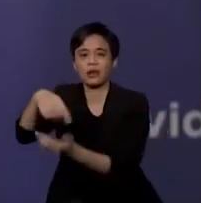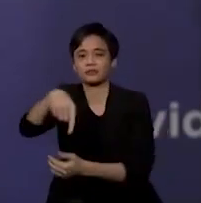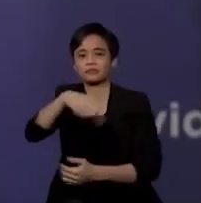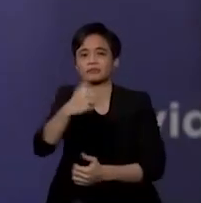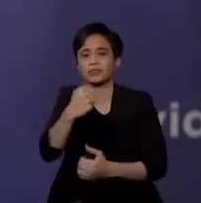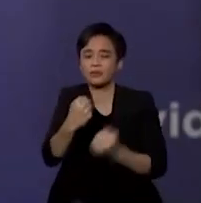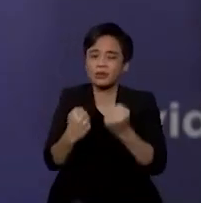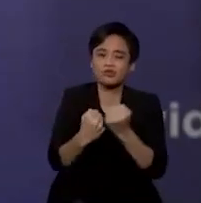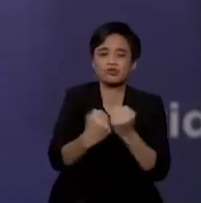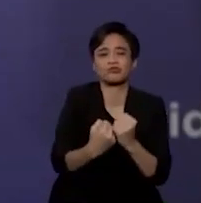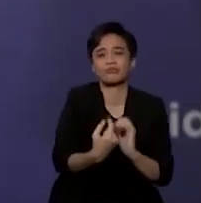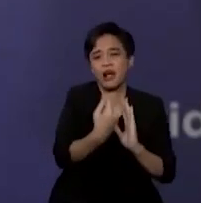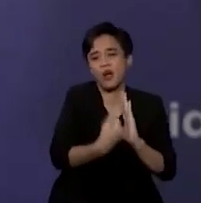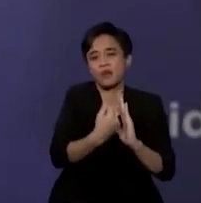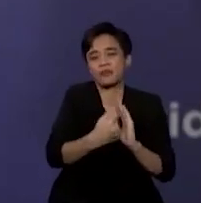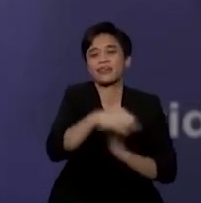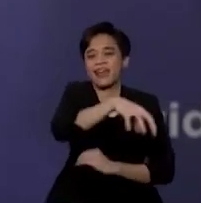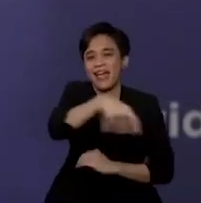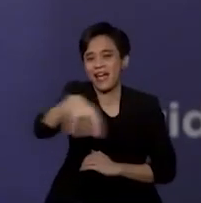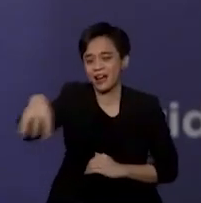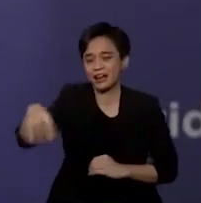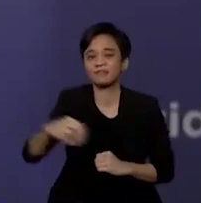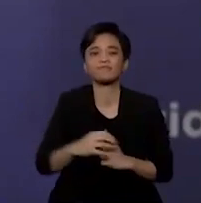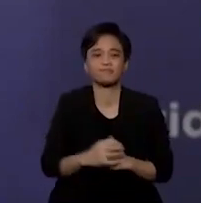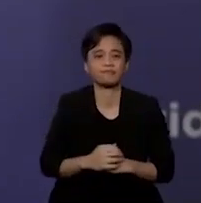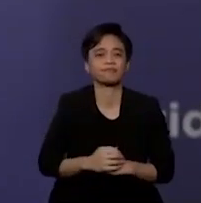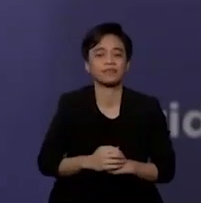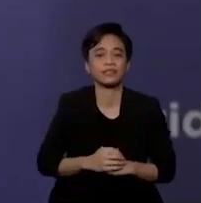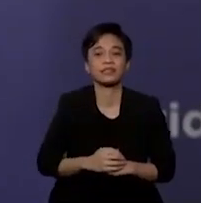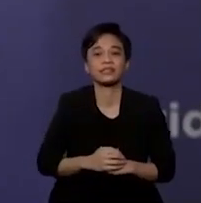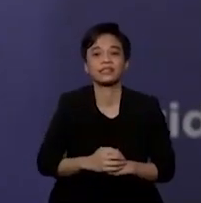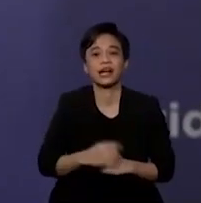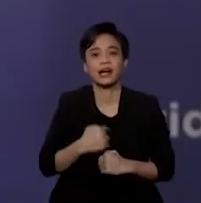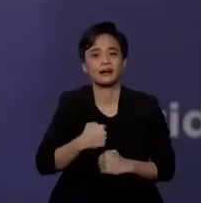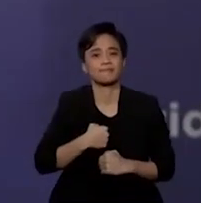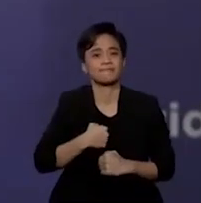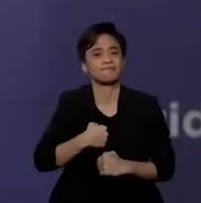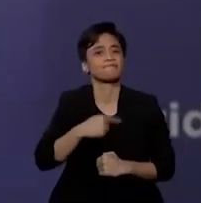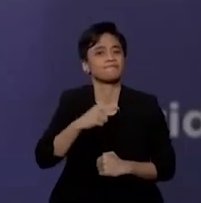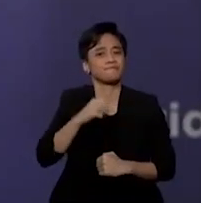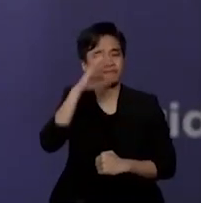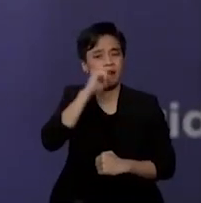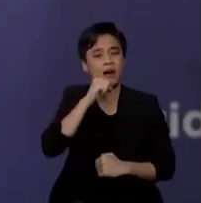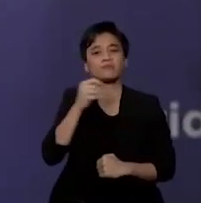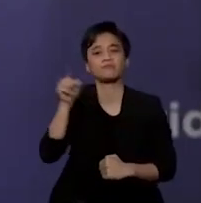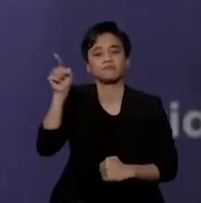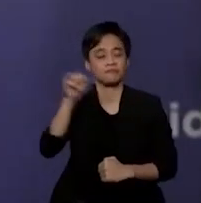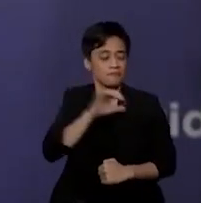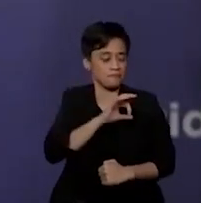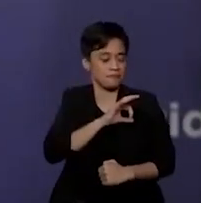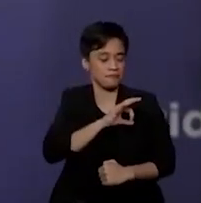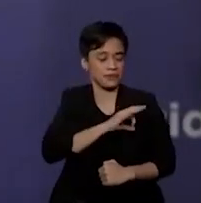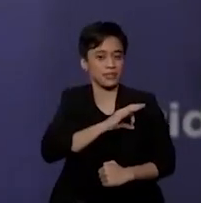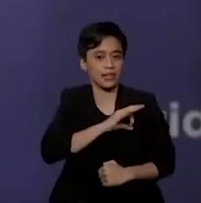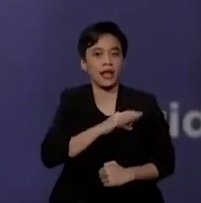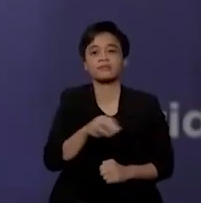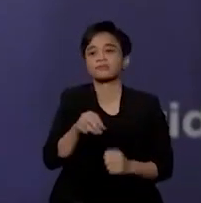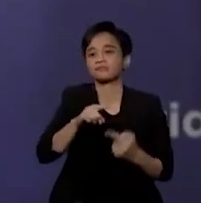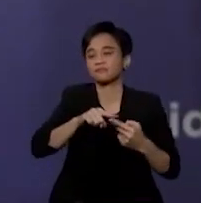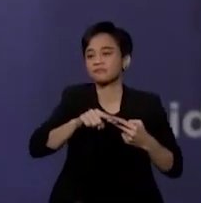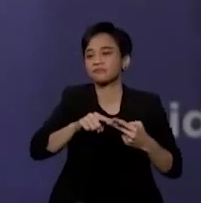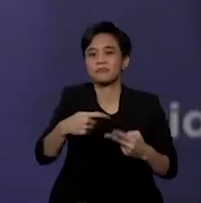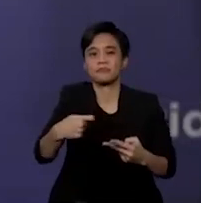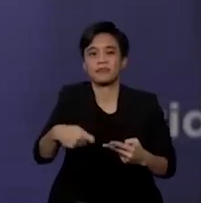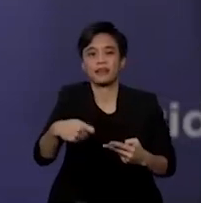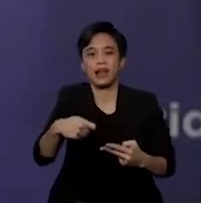di daerah. Seperti kita pahami bersama bahwa Bapak Presiden dan juga Menteri Pariwisata dan